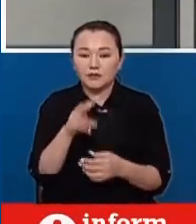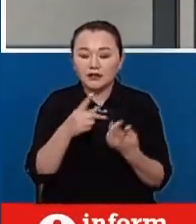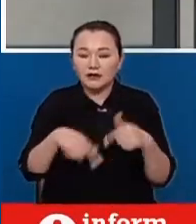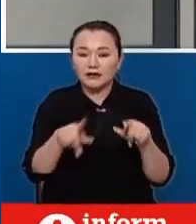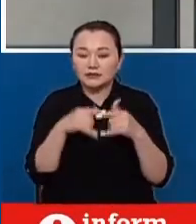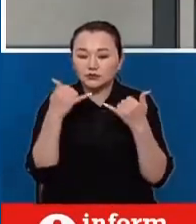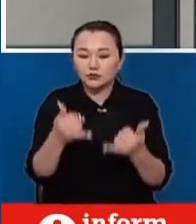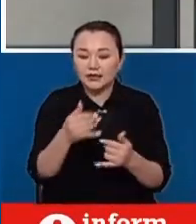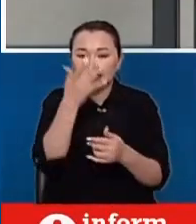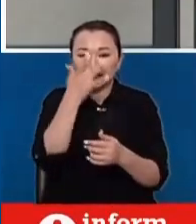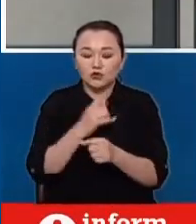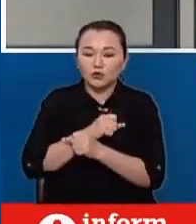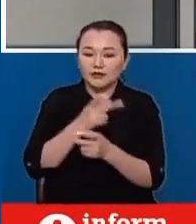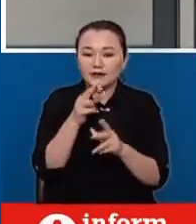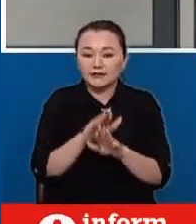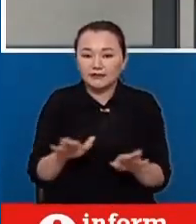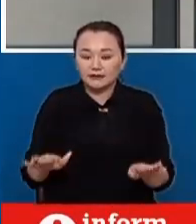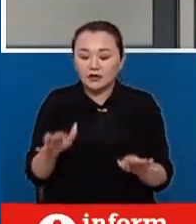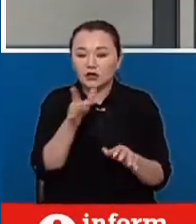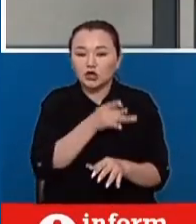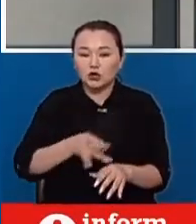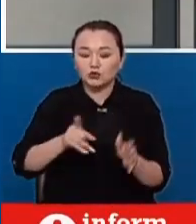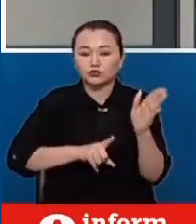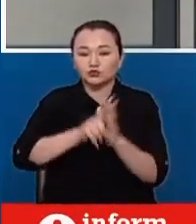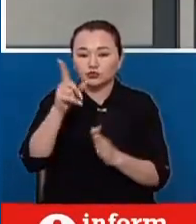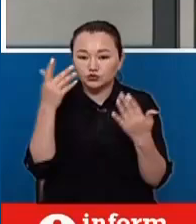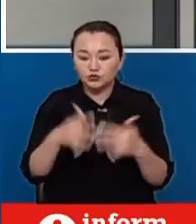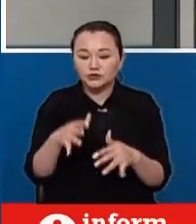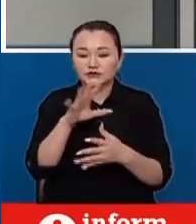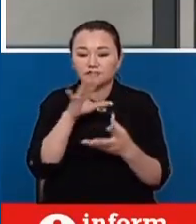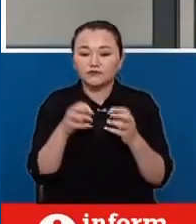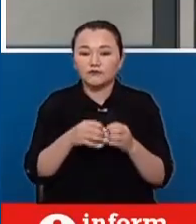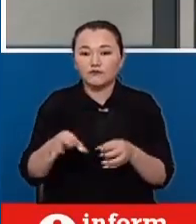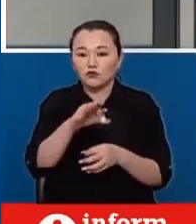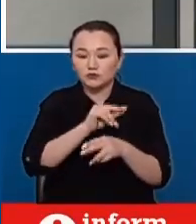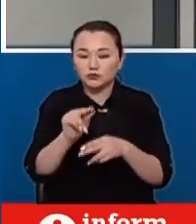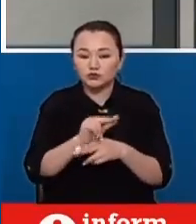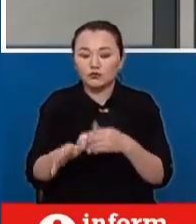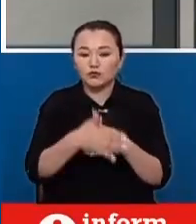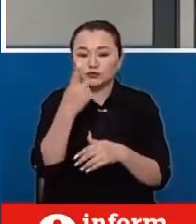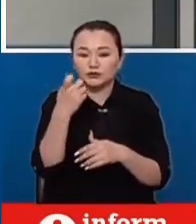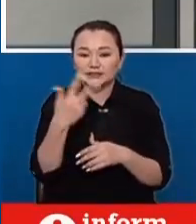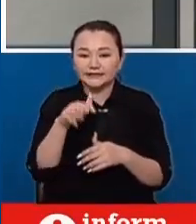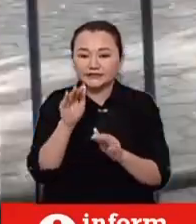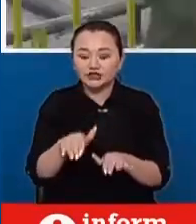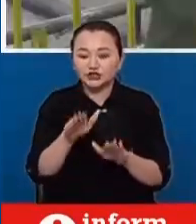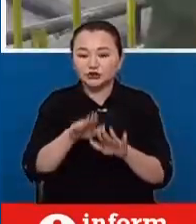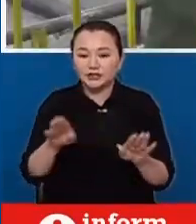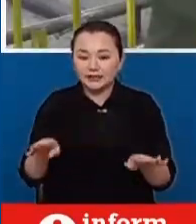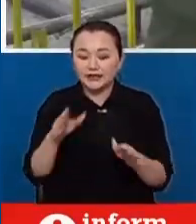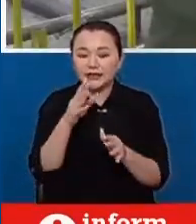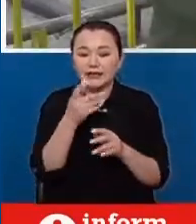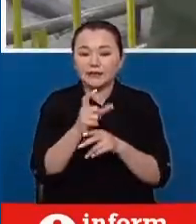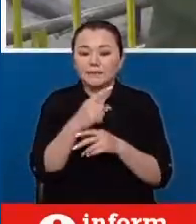Организация летнего отдыха для детей в нашем регионе уже стартовала. Всего в области обучаются более 130 тысяч школьников. Это